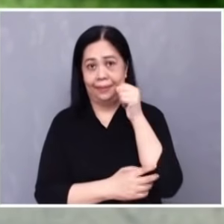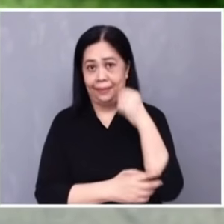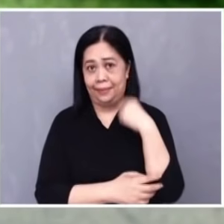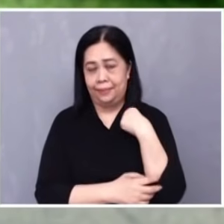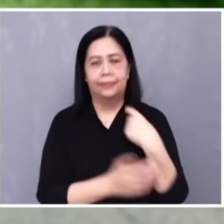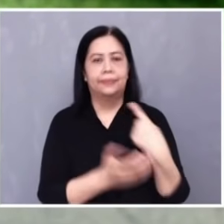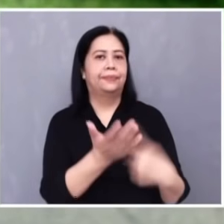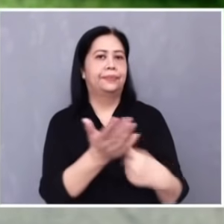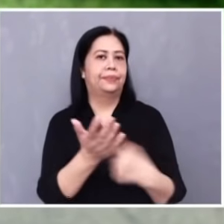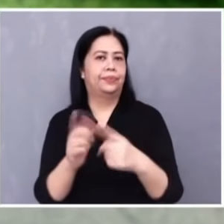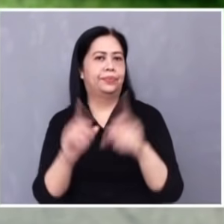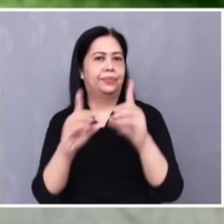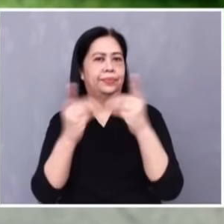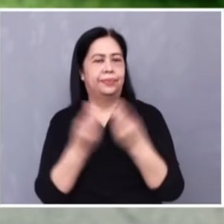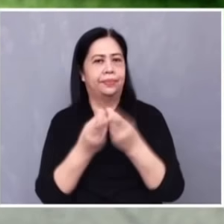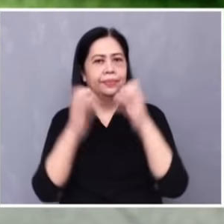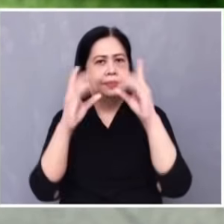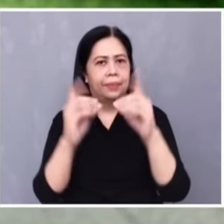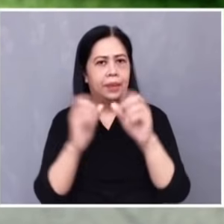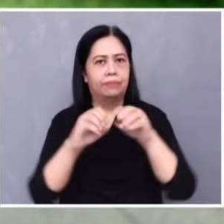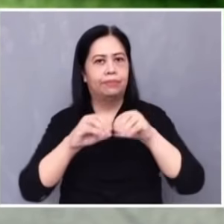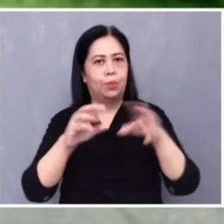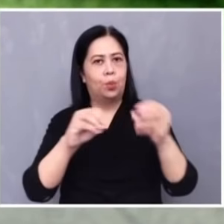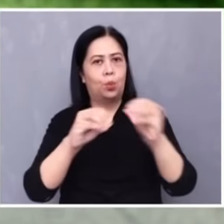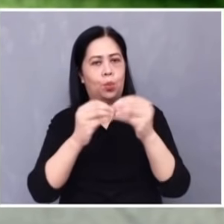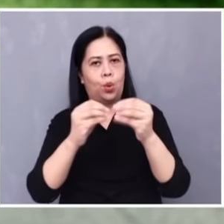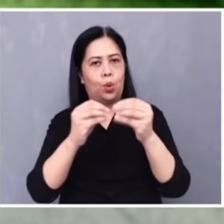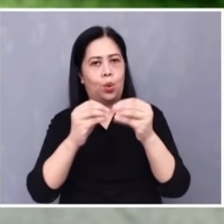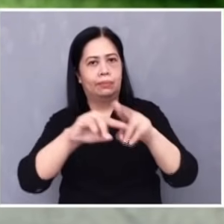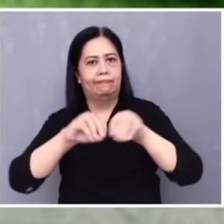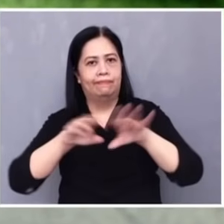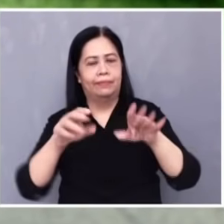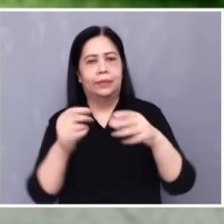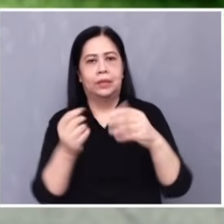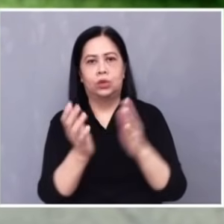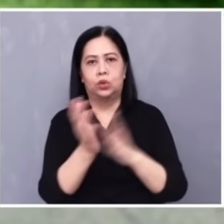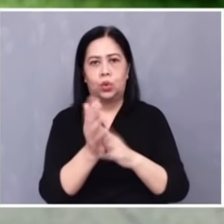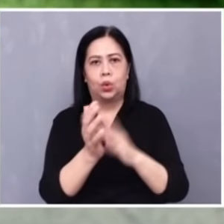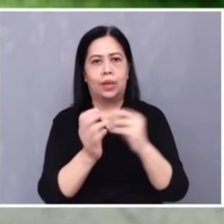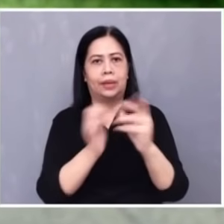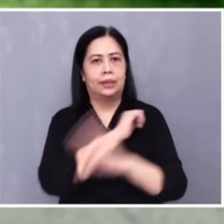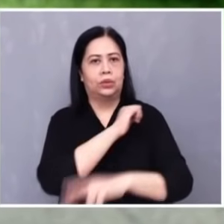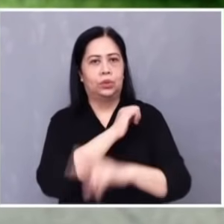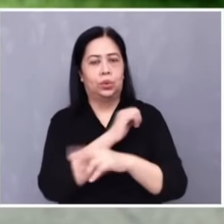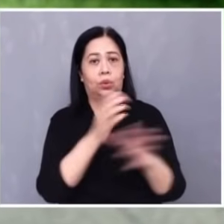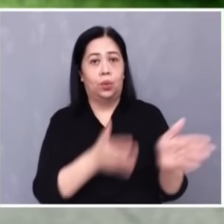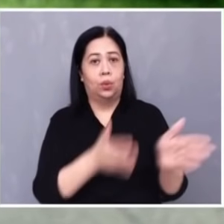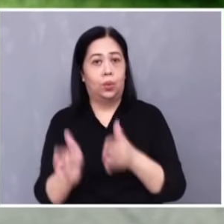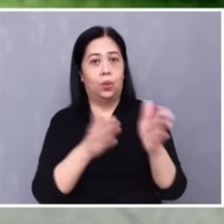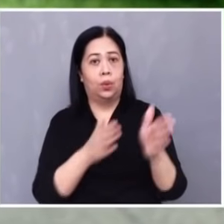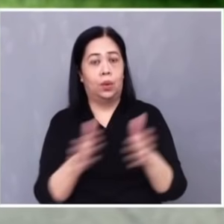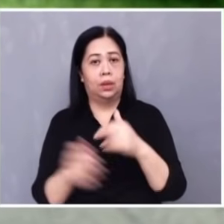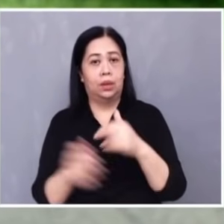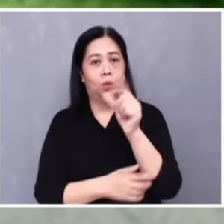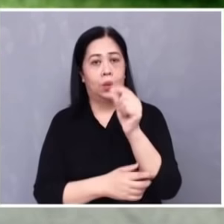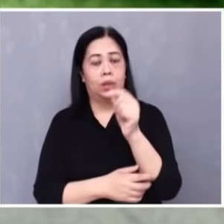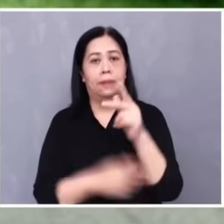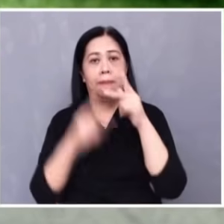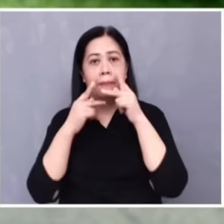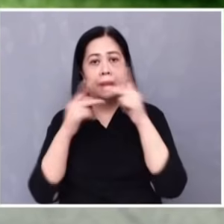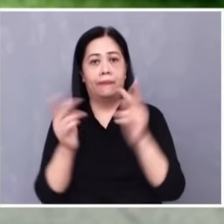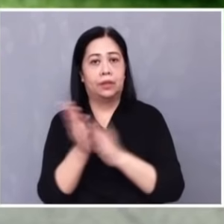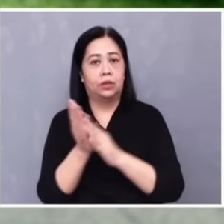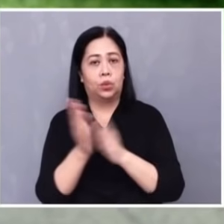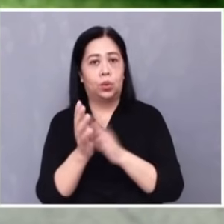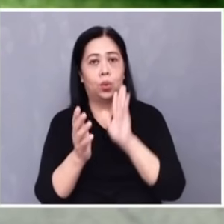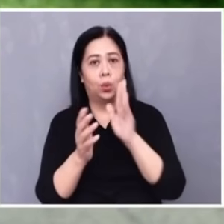ng DepEd ang pagpapalawig nito sa ibang paaralan at rehiyon, habang naghahanda na rin ang 20 private schools na